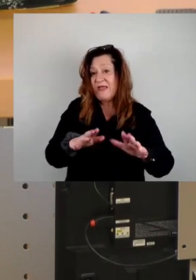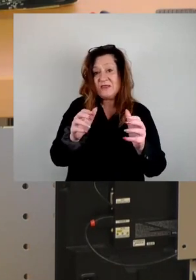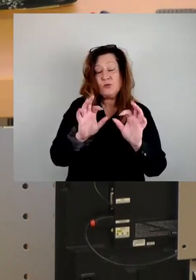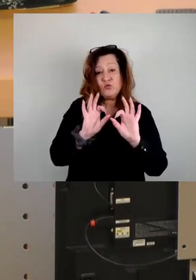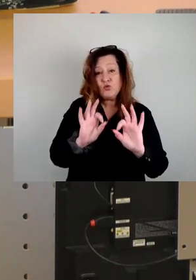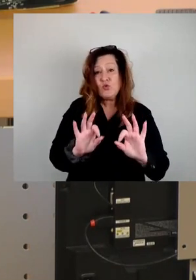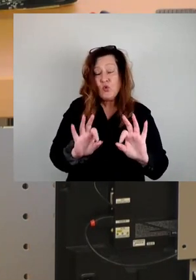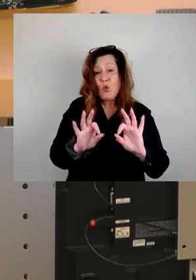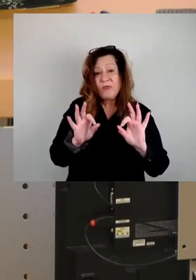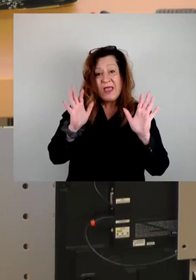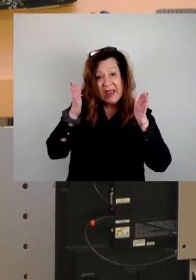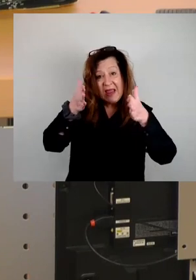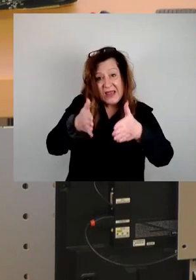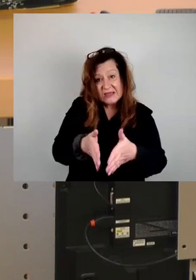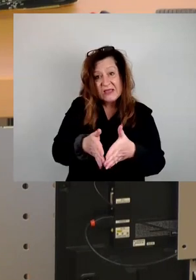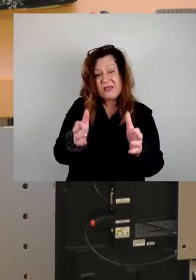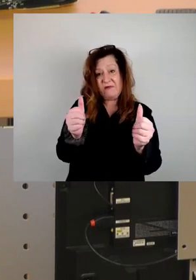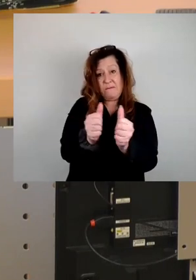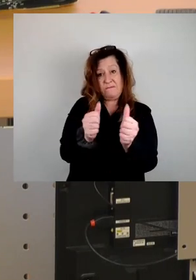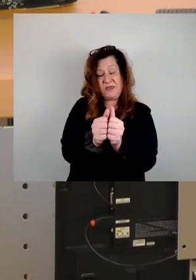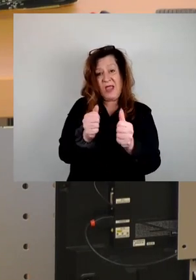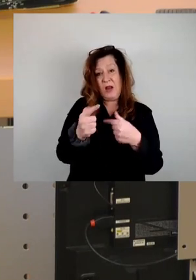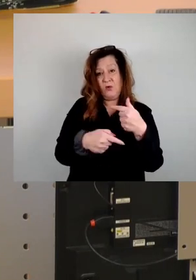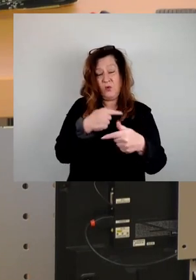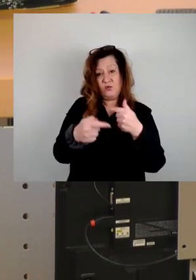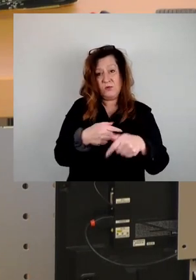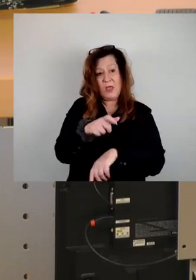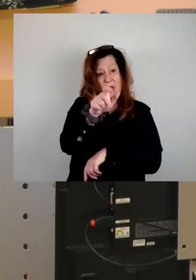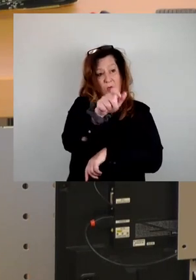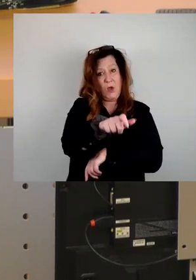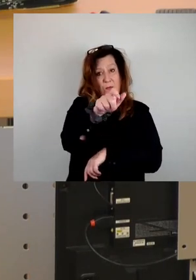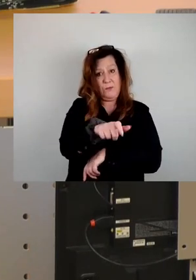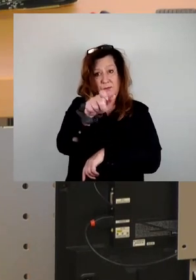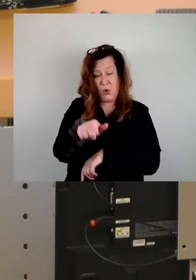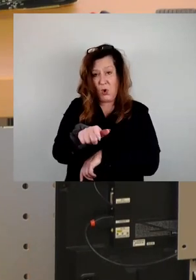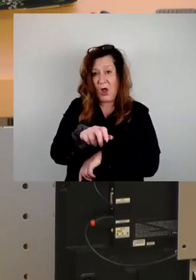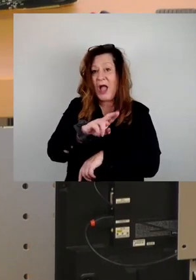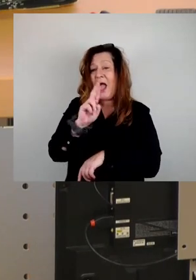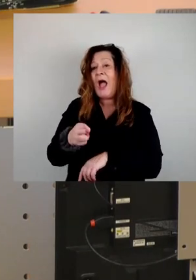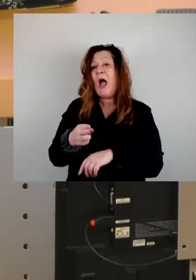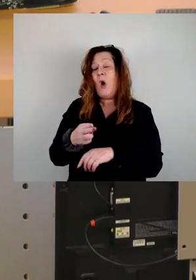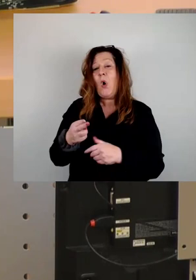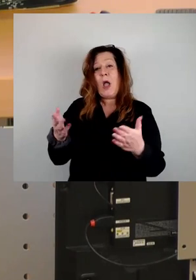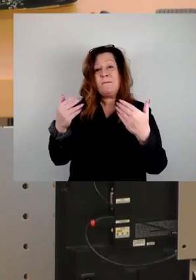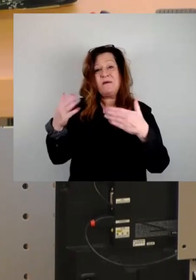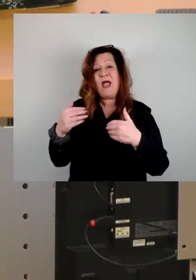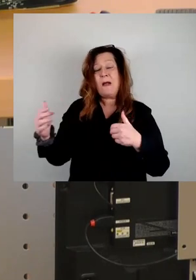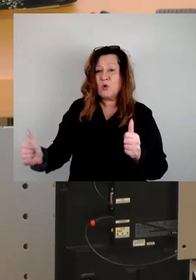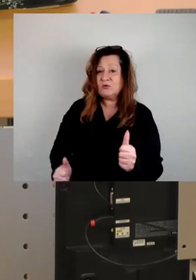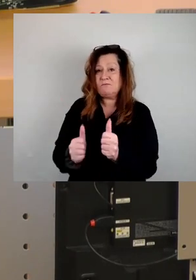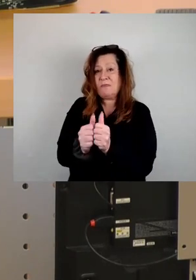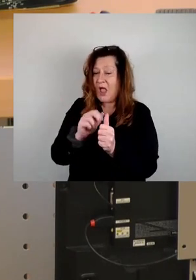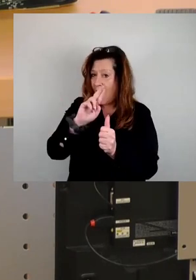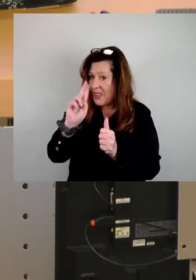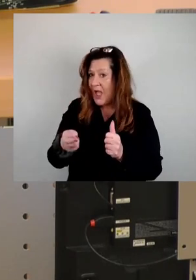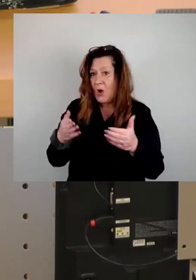sowohl aus der Bürgerschaft als auch eben aus dem Bewerbungsbeirat, den wir gehabt haben, wo ja eben auch viele